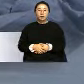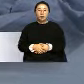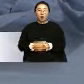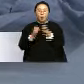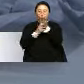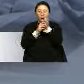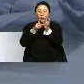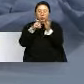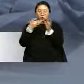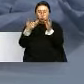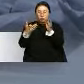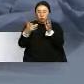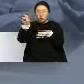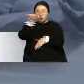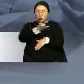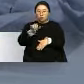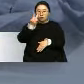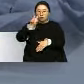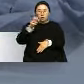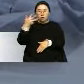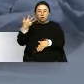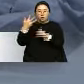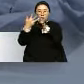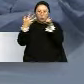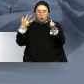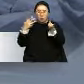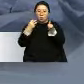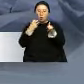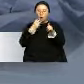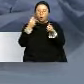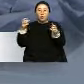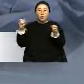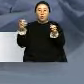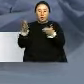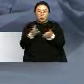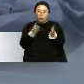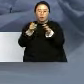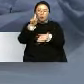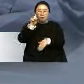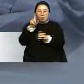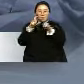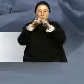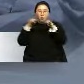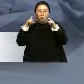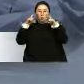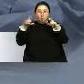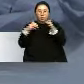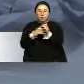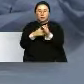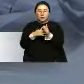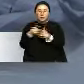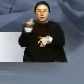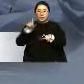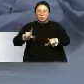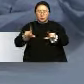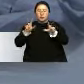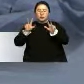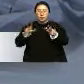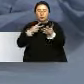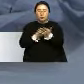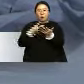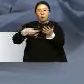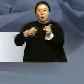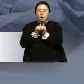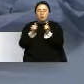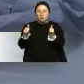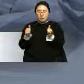코로나19 확진자가 전국 28명인 가운데 경기도에선 11명이 확진 판정을 받았고, 12일 현재 퇴원 환자가